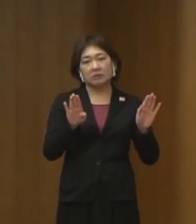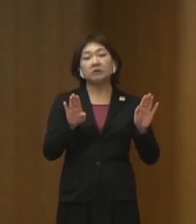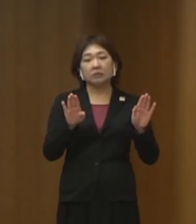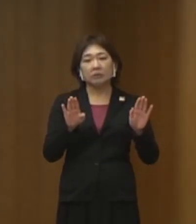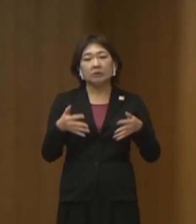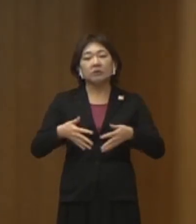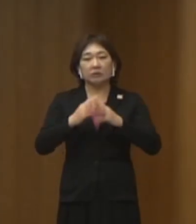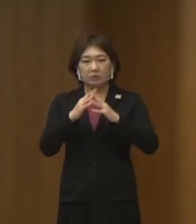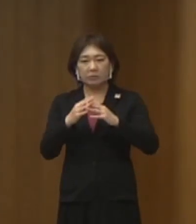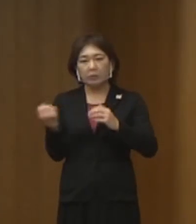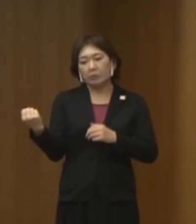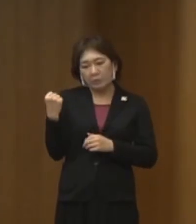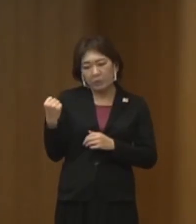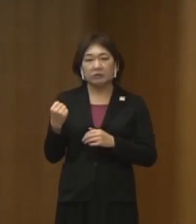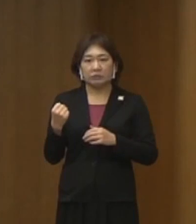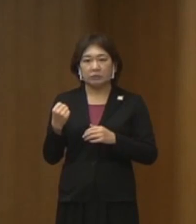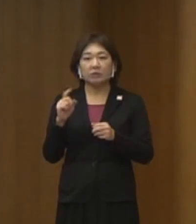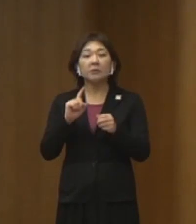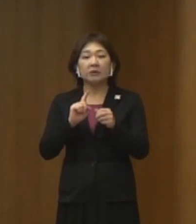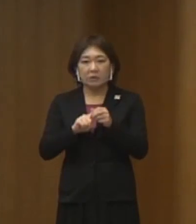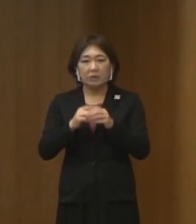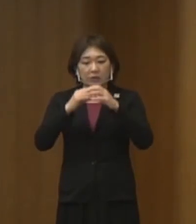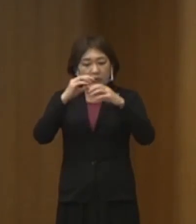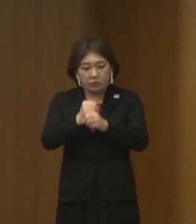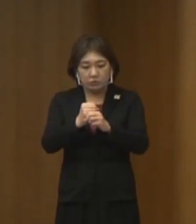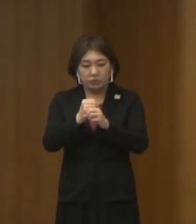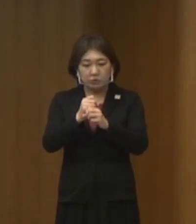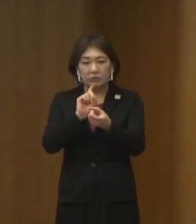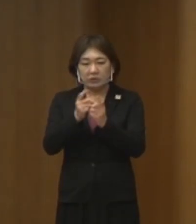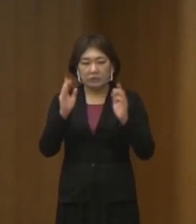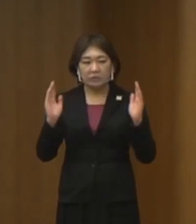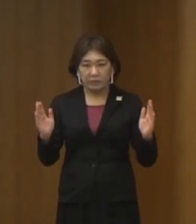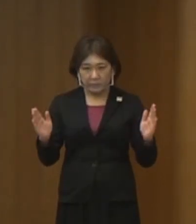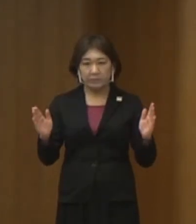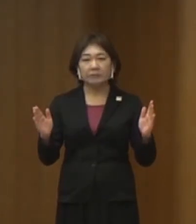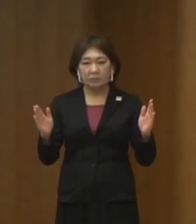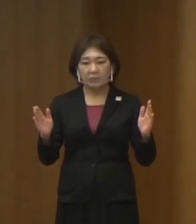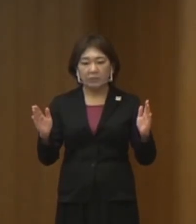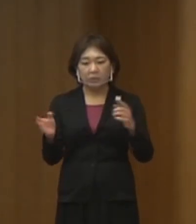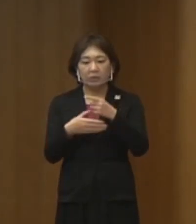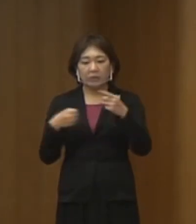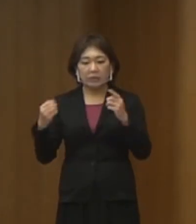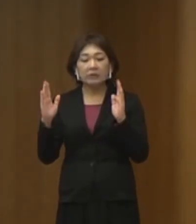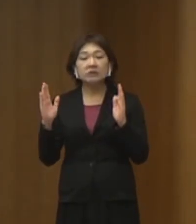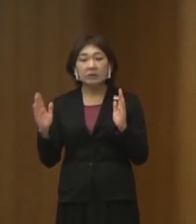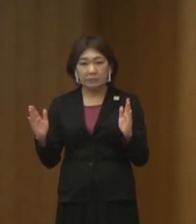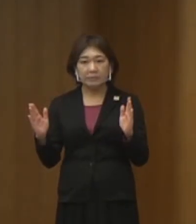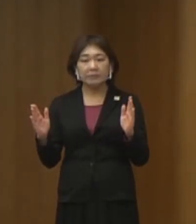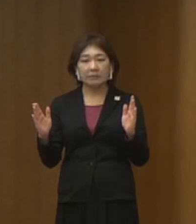ため、集中対策期間、集中対策期間を